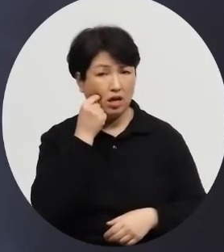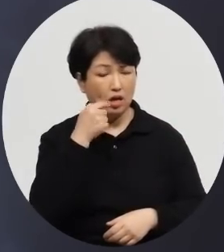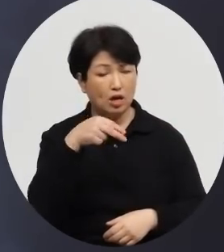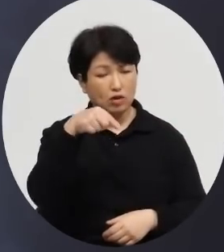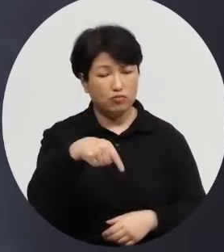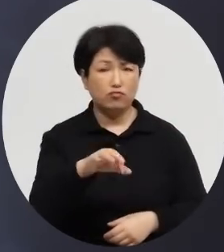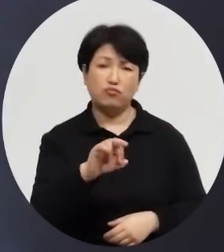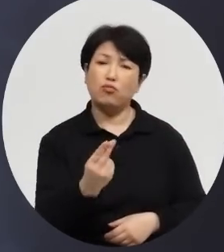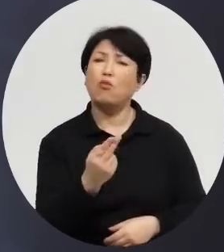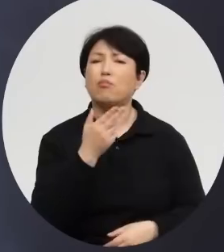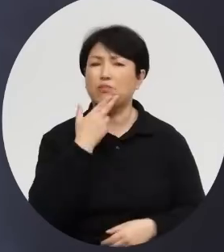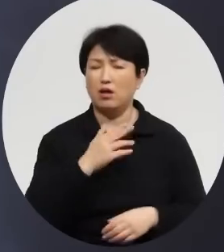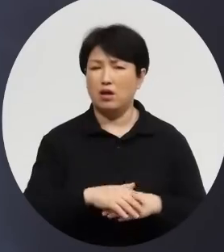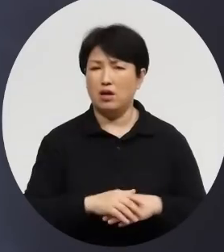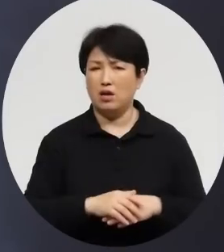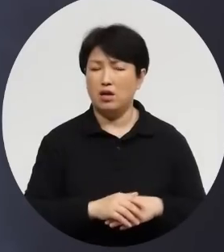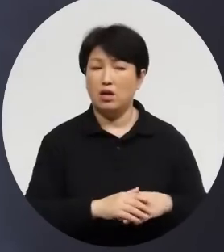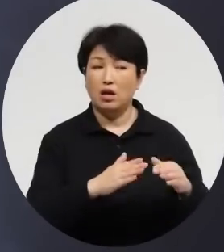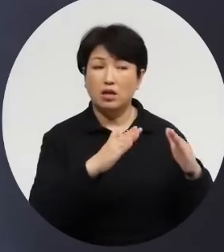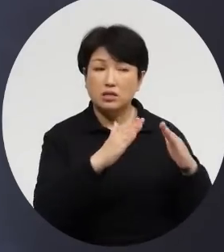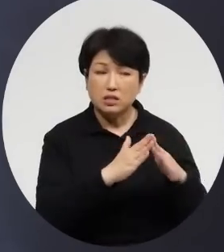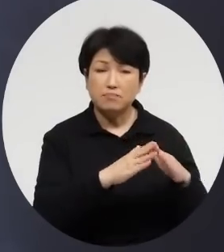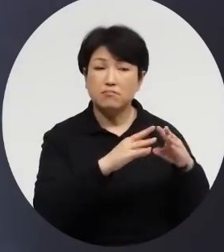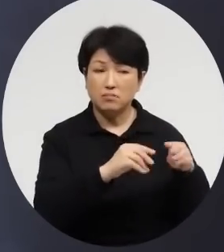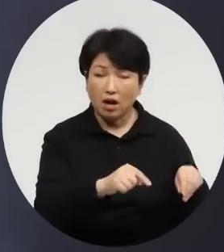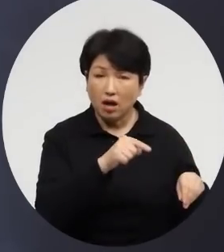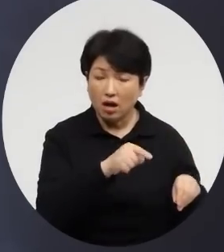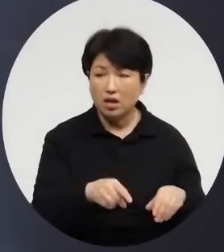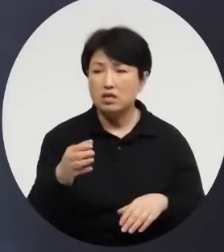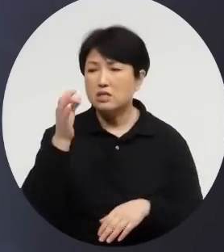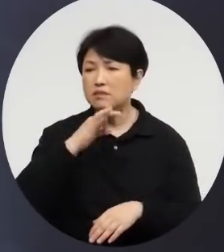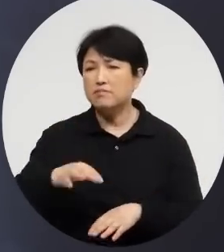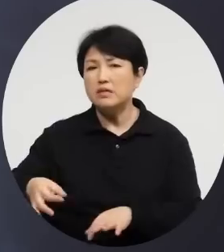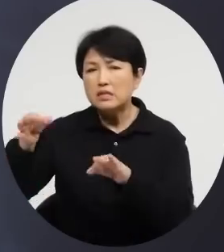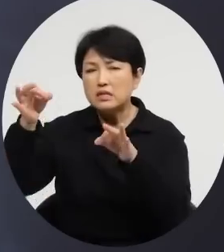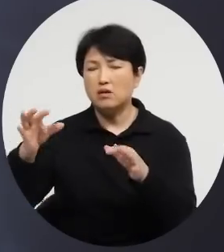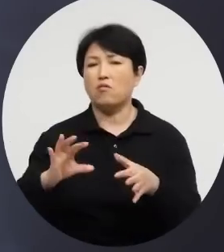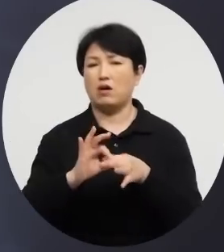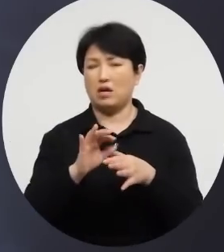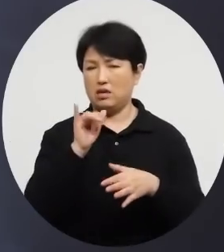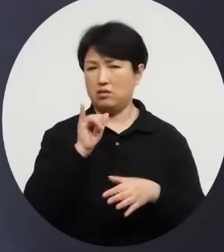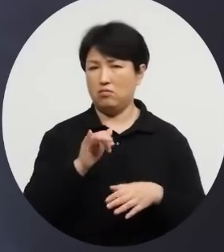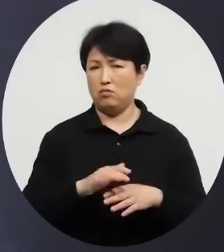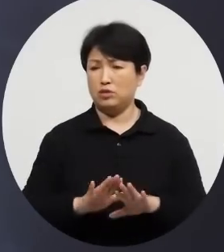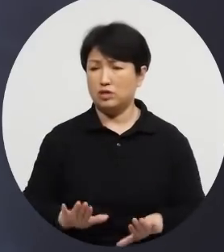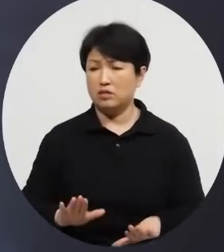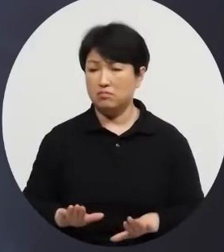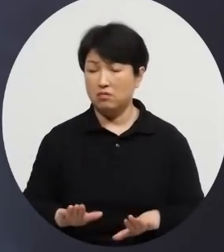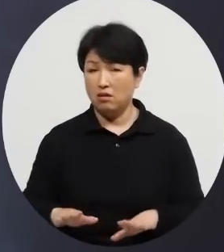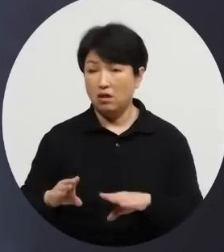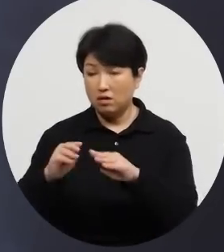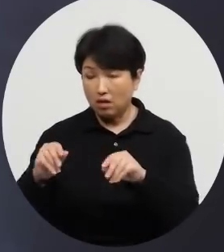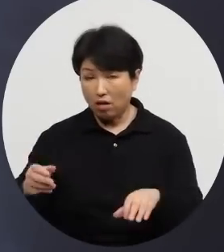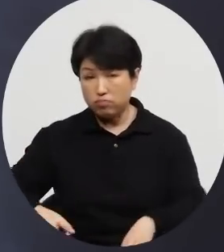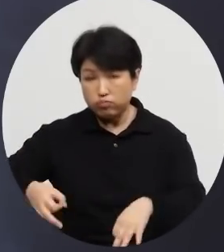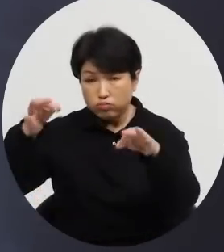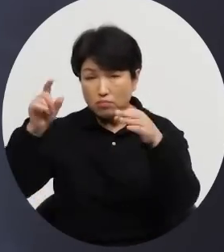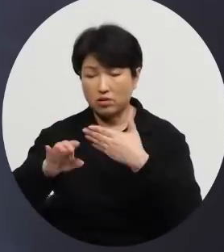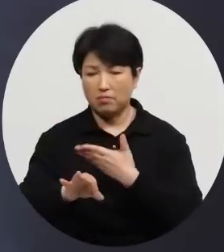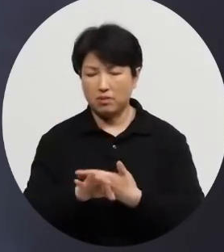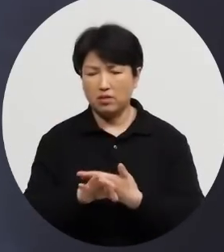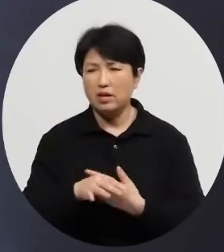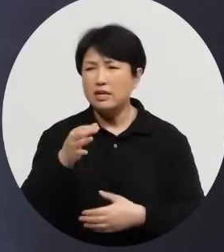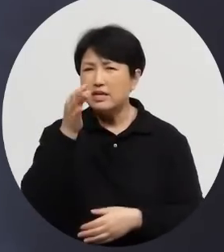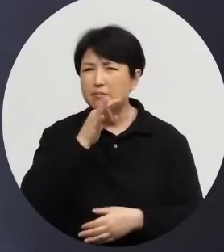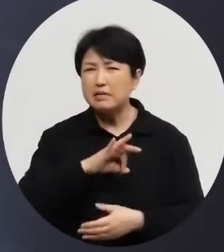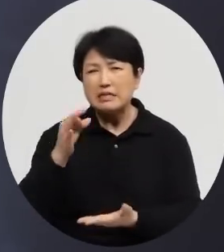이 금리하고 관계가 있거든요. 금리가 오르면 집값이 떨어지고 지금 이렇게 부동산 폭등이 되는 거는